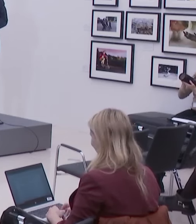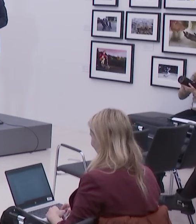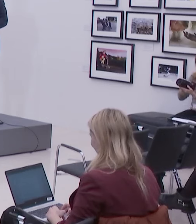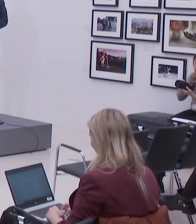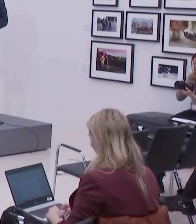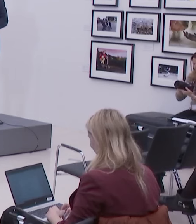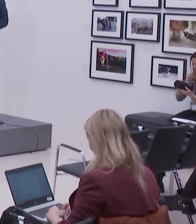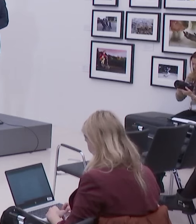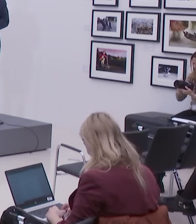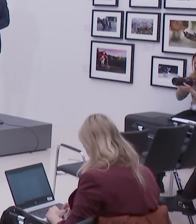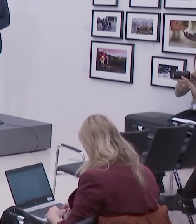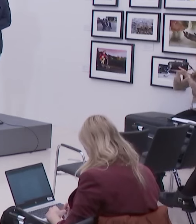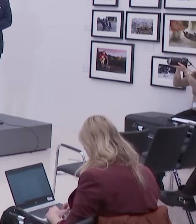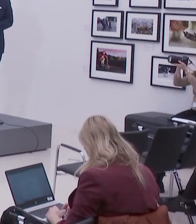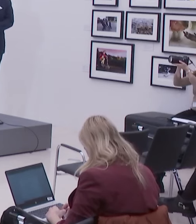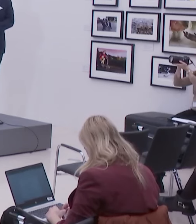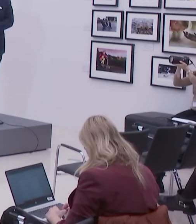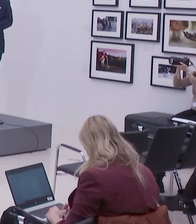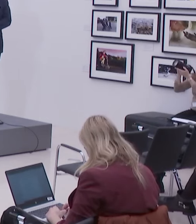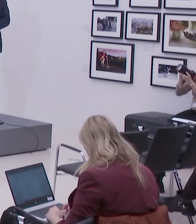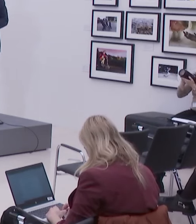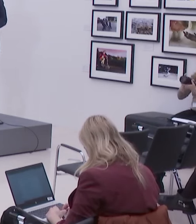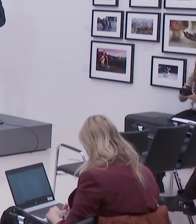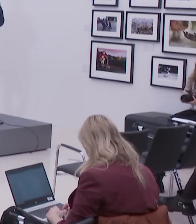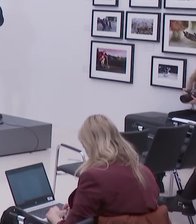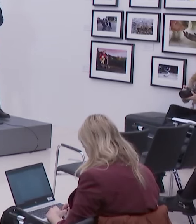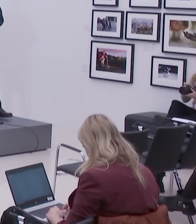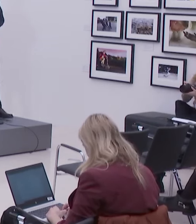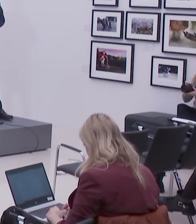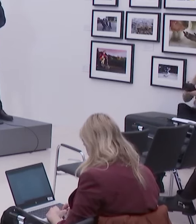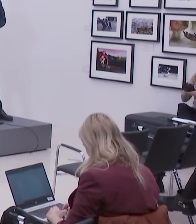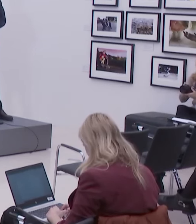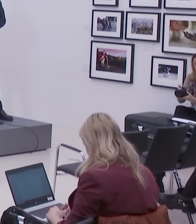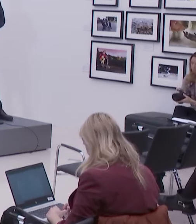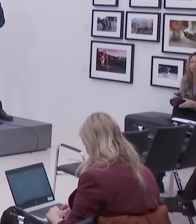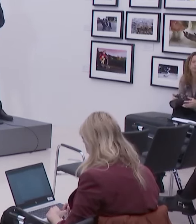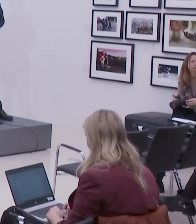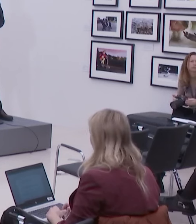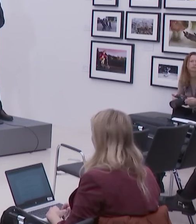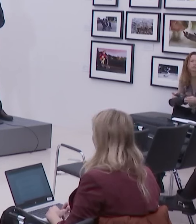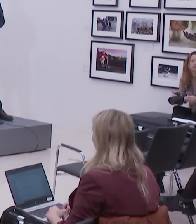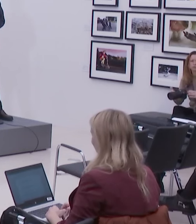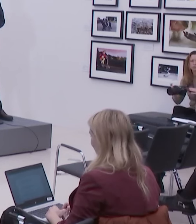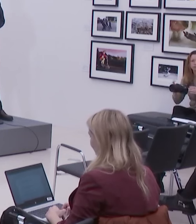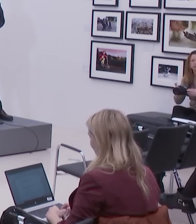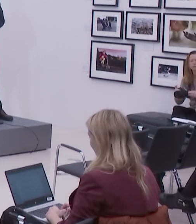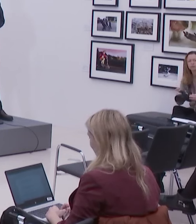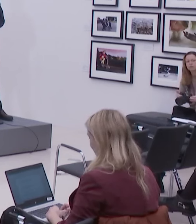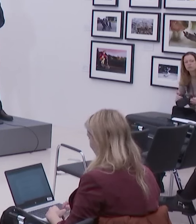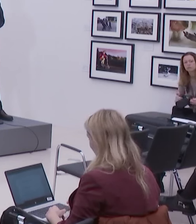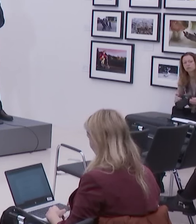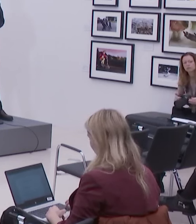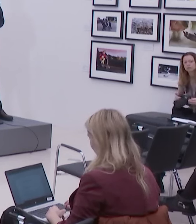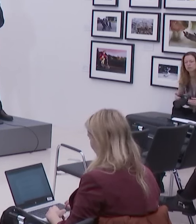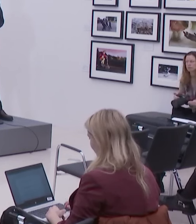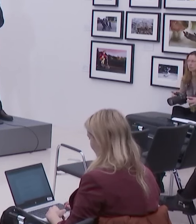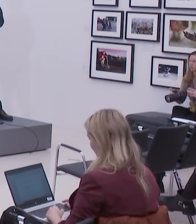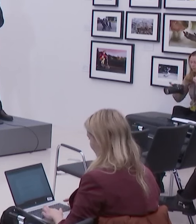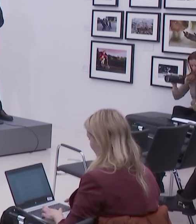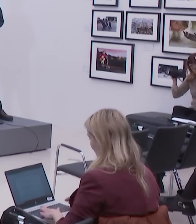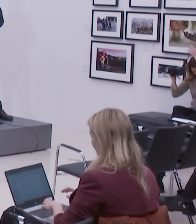Ja, das Amtsgeheimnis ist also mit dem heutigen Tag beendet. Sie haben auch das Bundesverwaltungsgericht nun besetzt. Welche